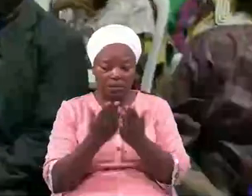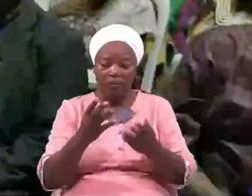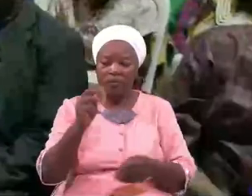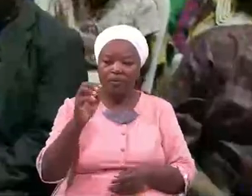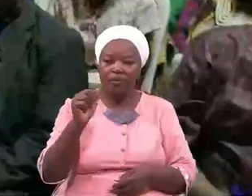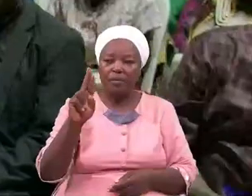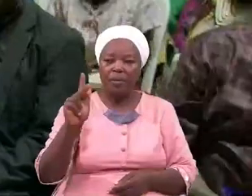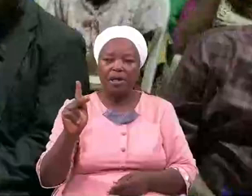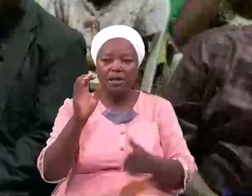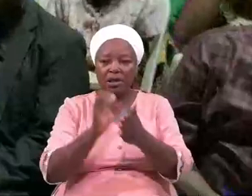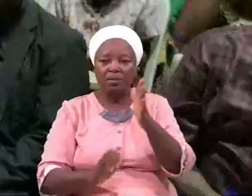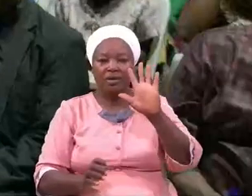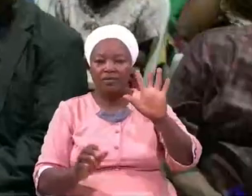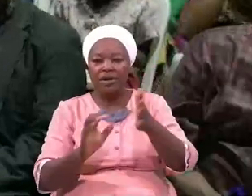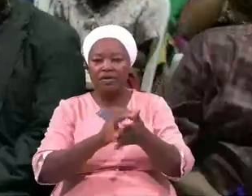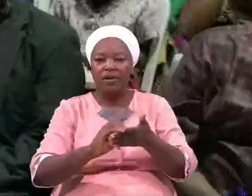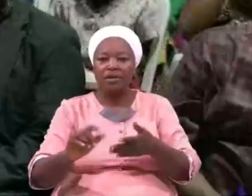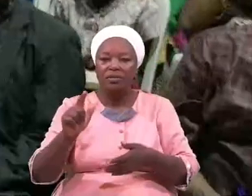Voyons